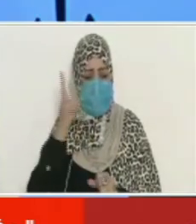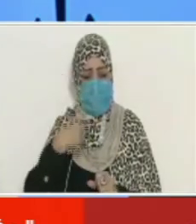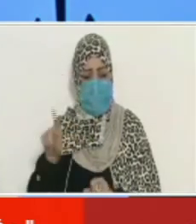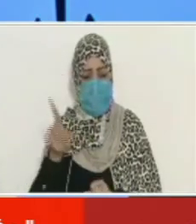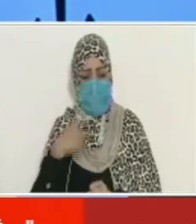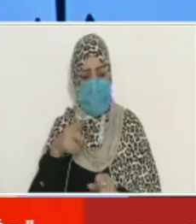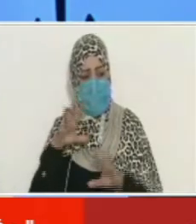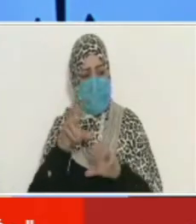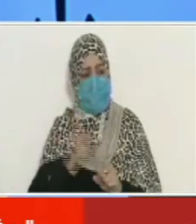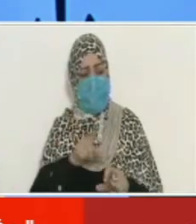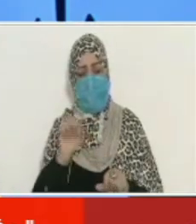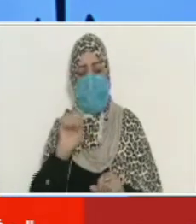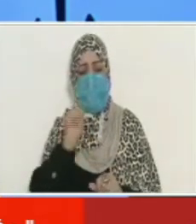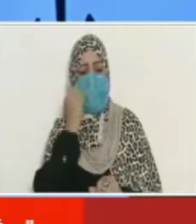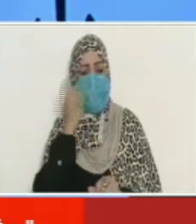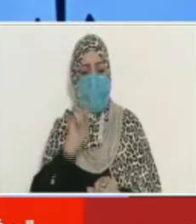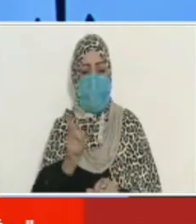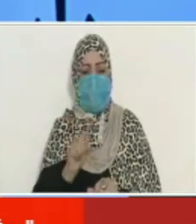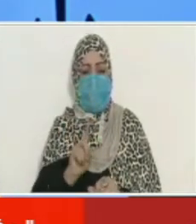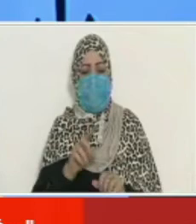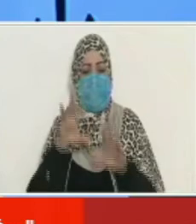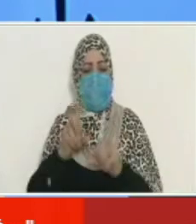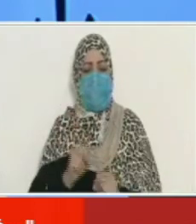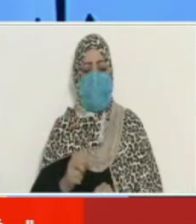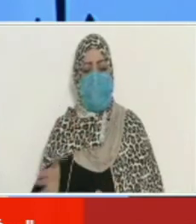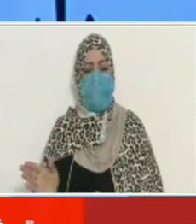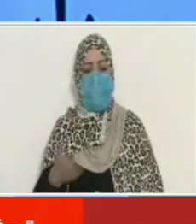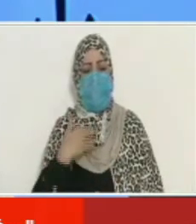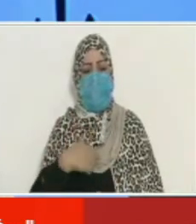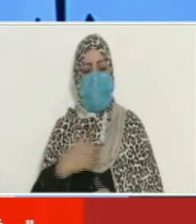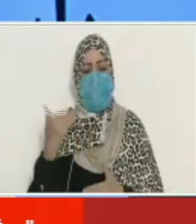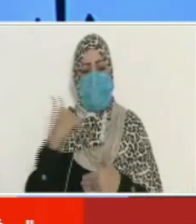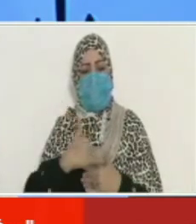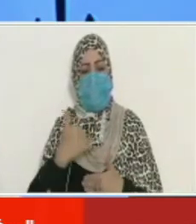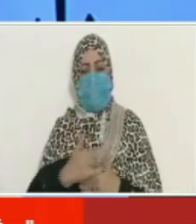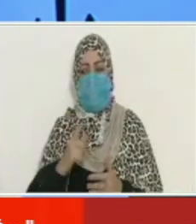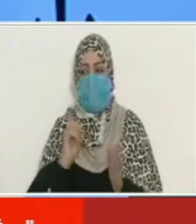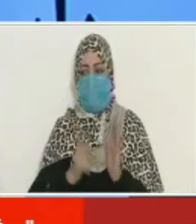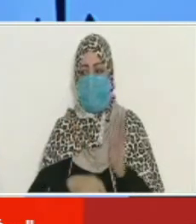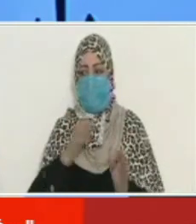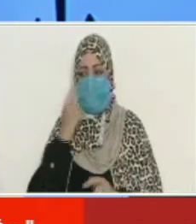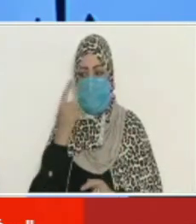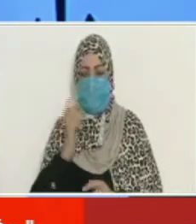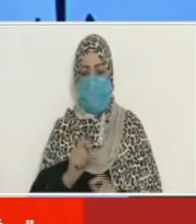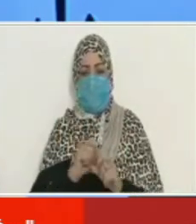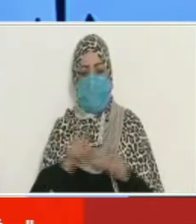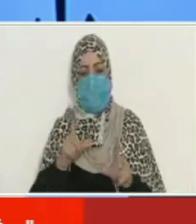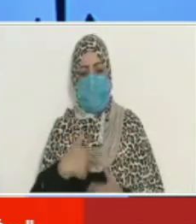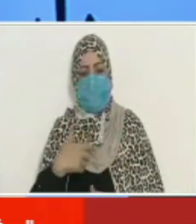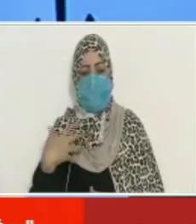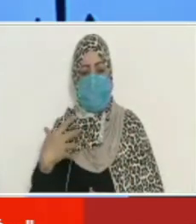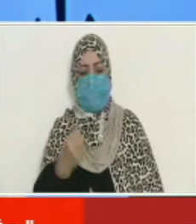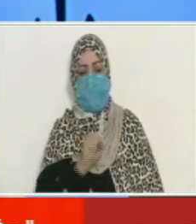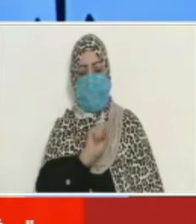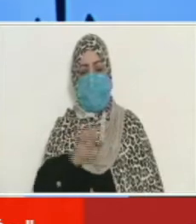السؤال. نحن الجهات المختصه من حفتة سيسي وضحنا يا شيخ الله يفتح عليك، ما حكم